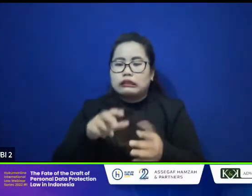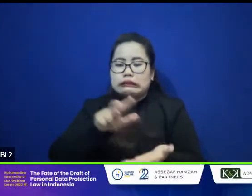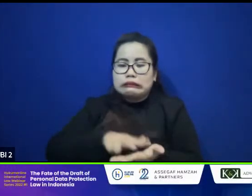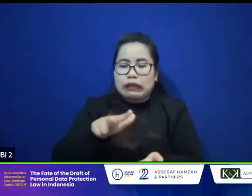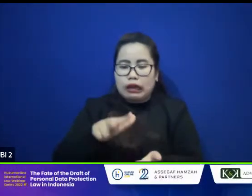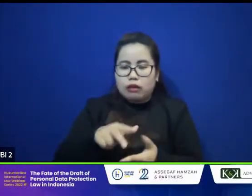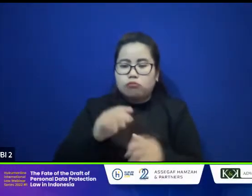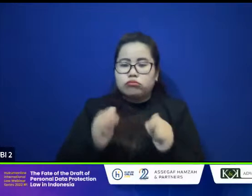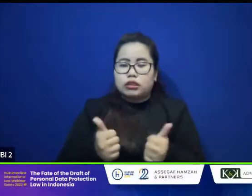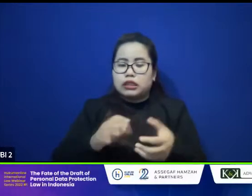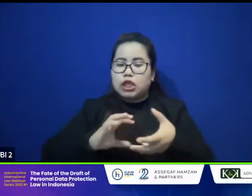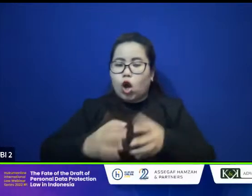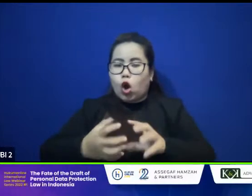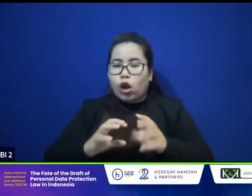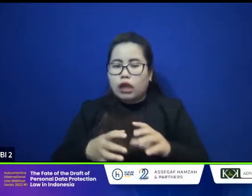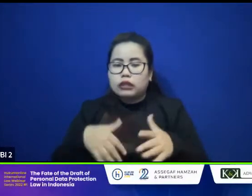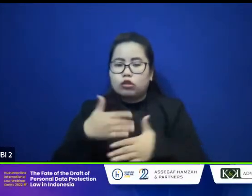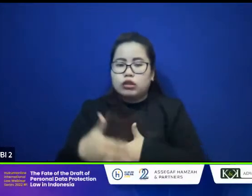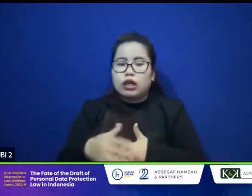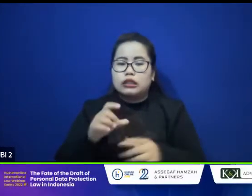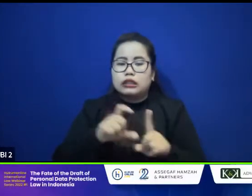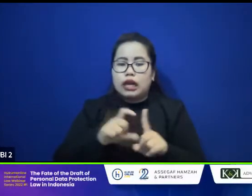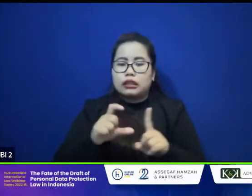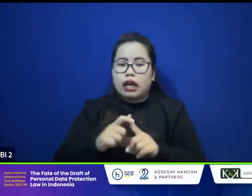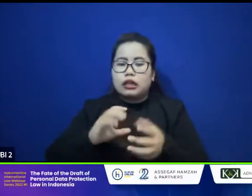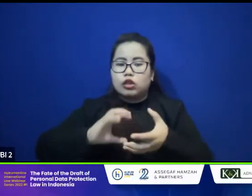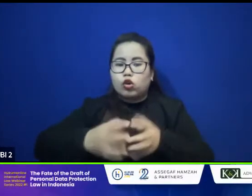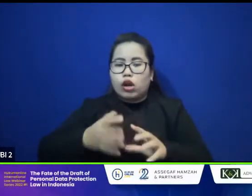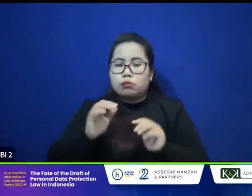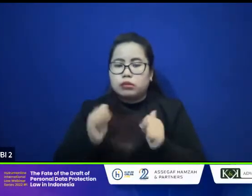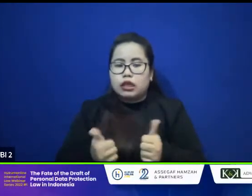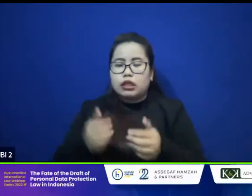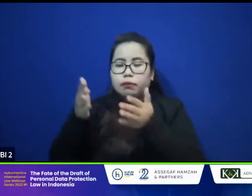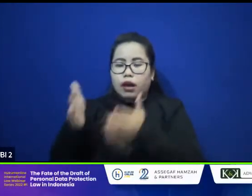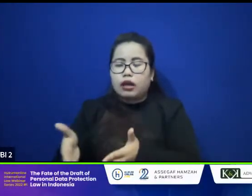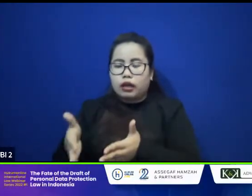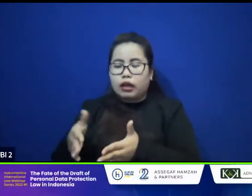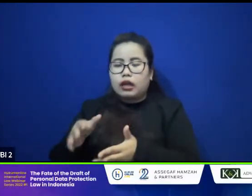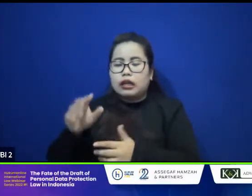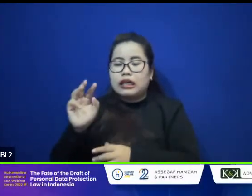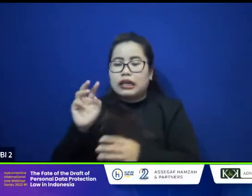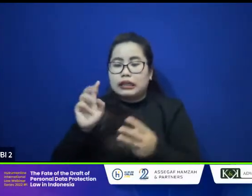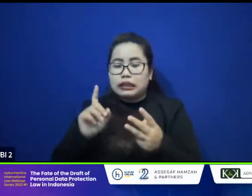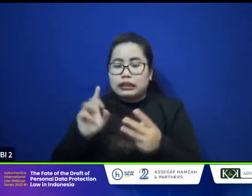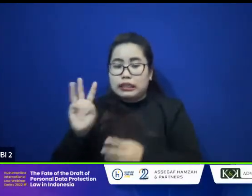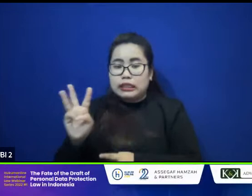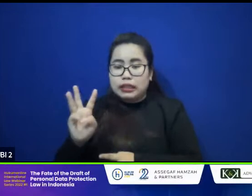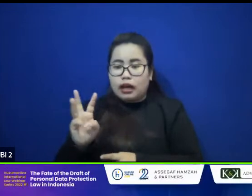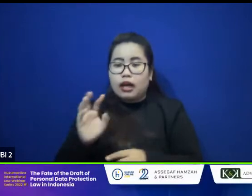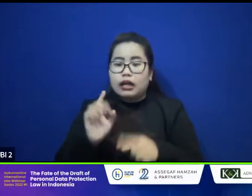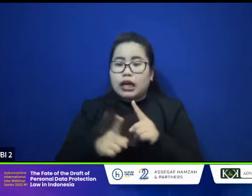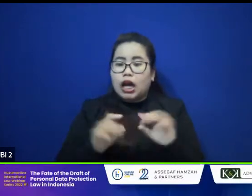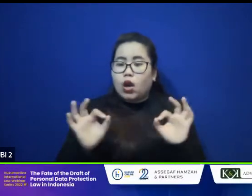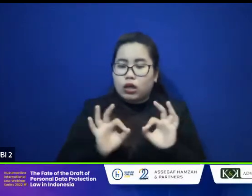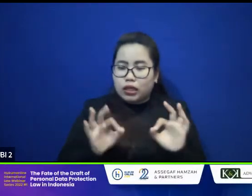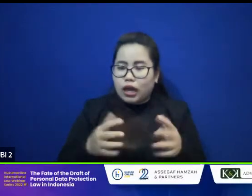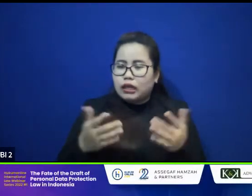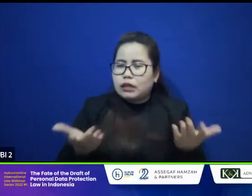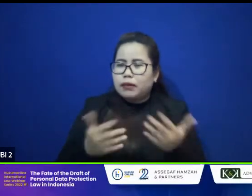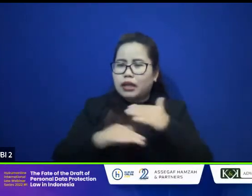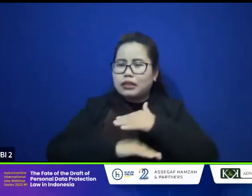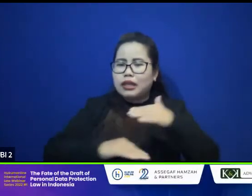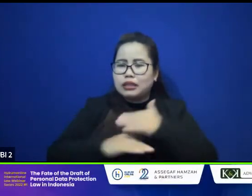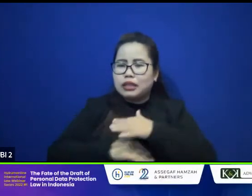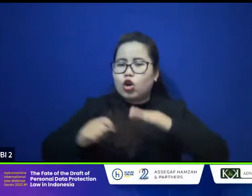dimonetize bulan lalu data digunakan data olahan digunakan oleh pihak ketiga dengan imbalan jika tidak apa dasar hukumnya